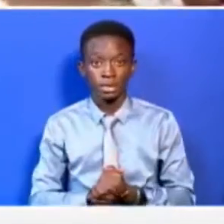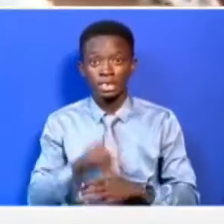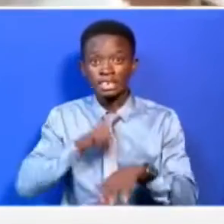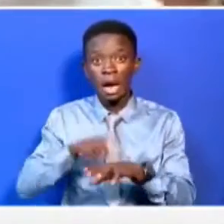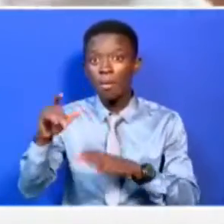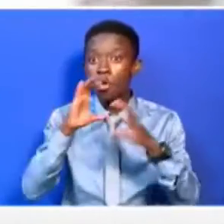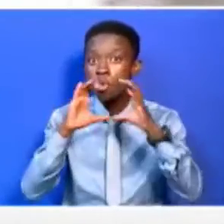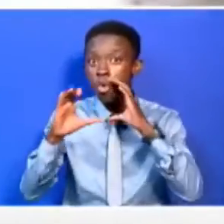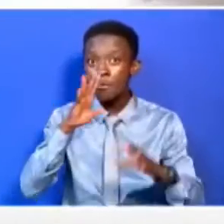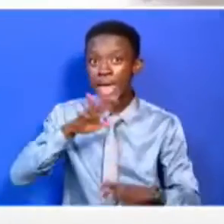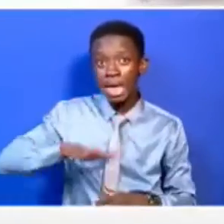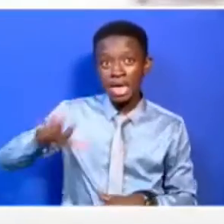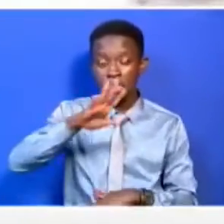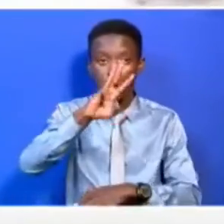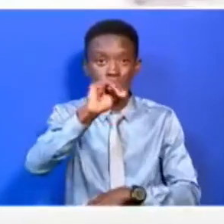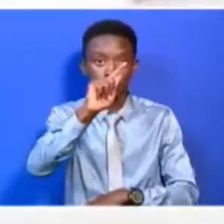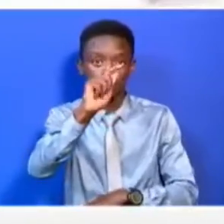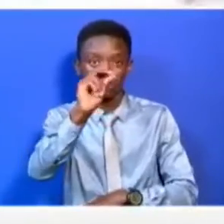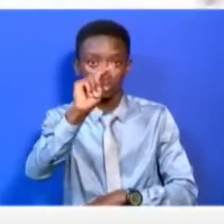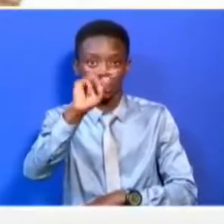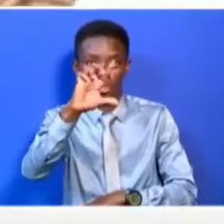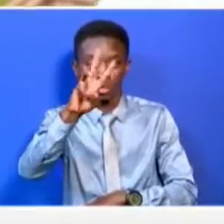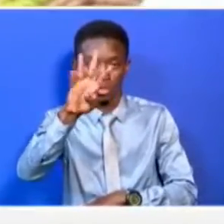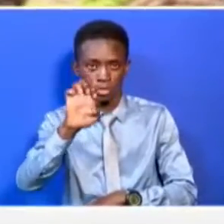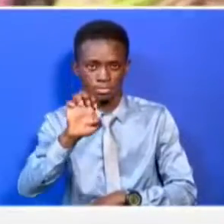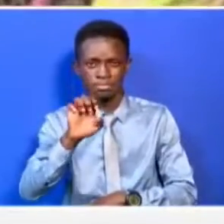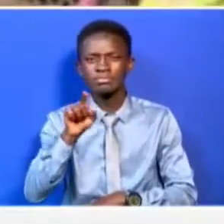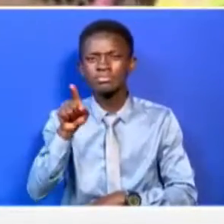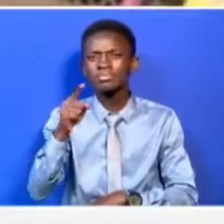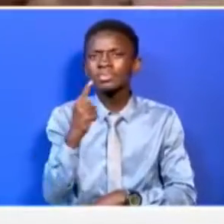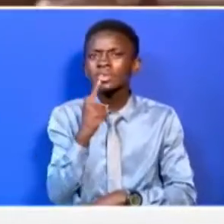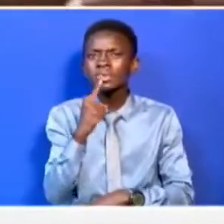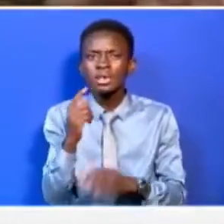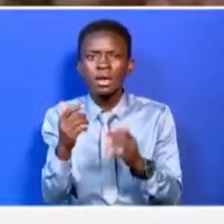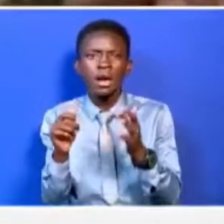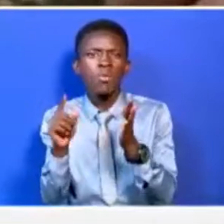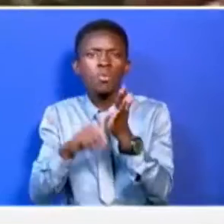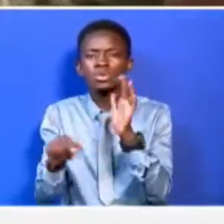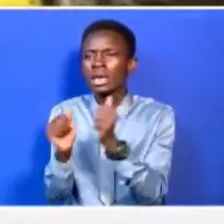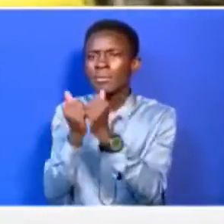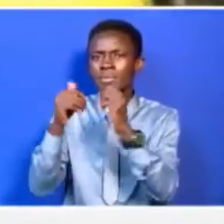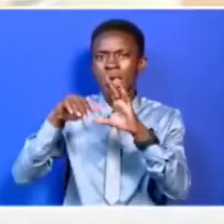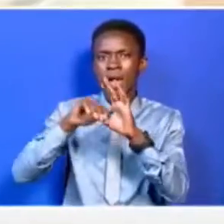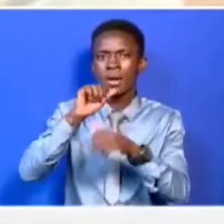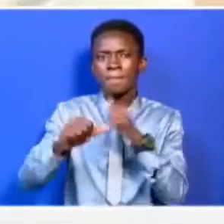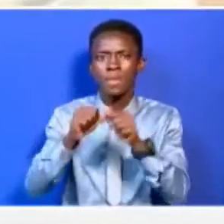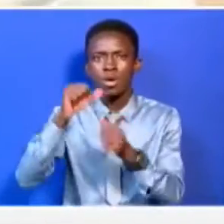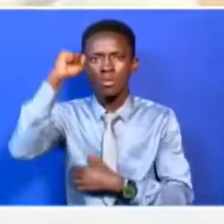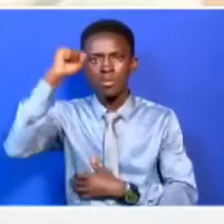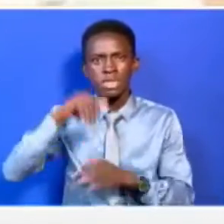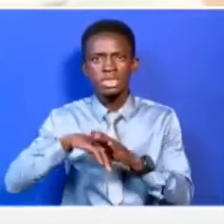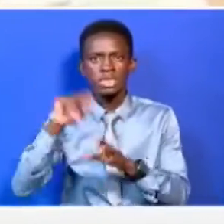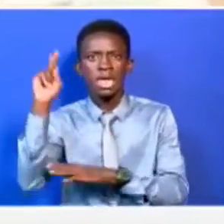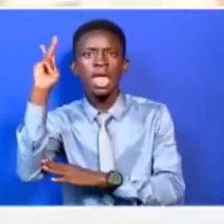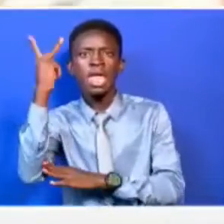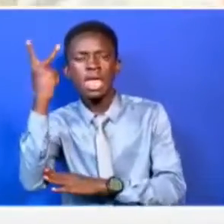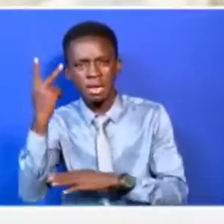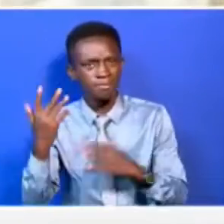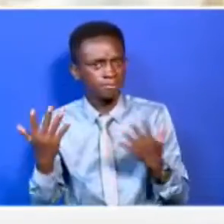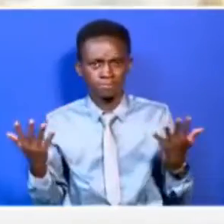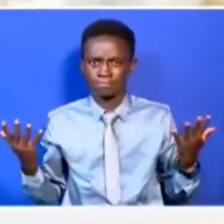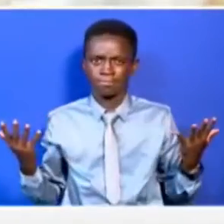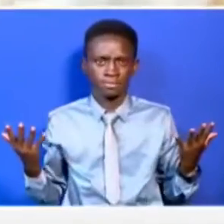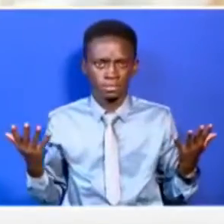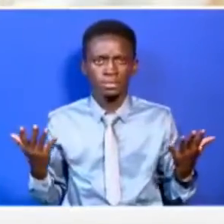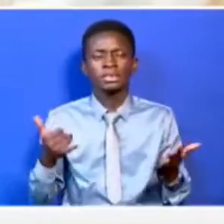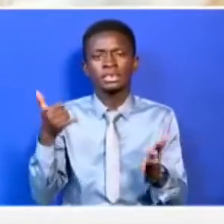eneo hili la Mtongwe, mojawapo ya maeneo tete kisiasa nchini, viongozi hao wamewarai wakazi kutojihusisha na uchochezi, wakitaka